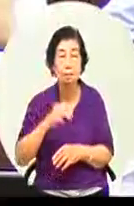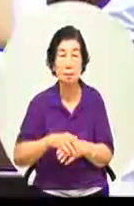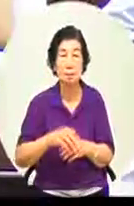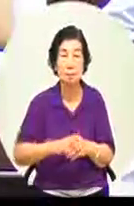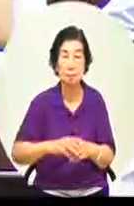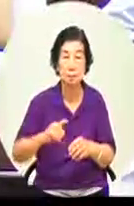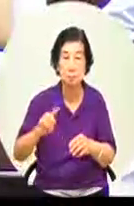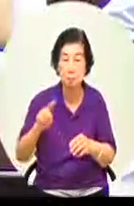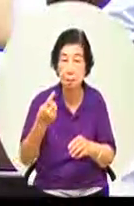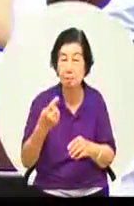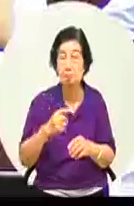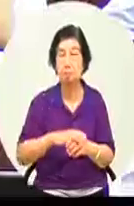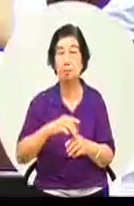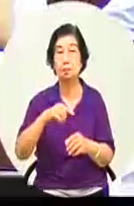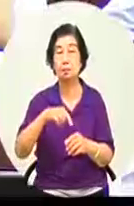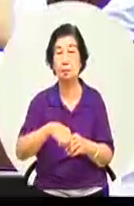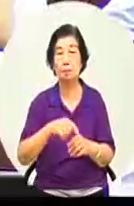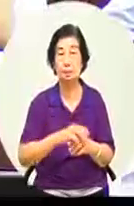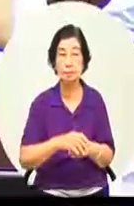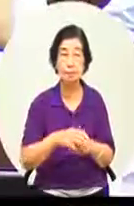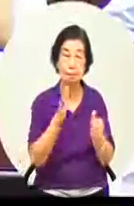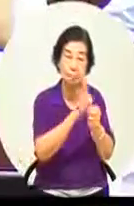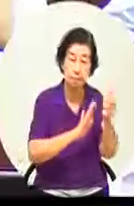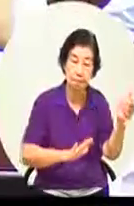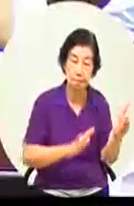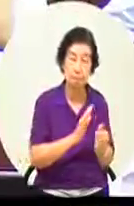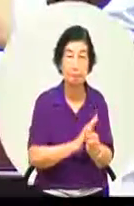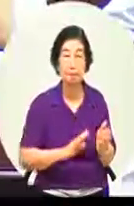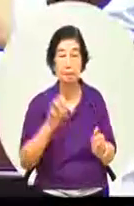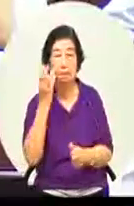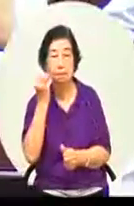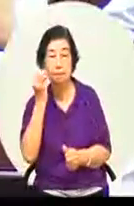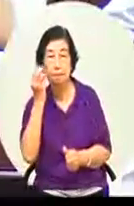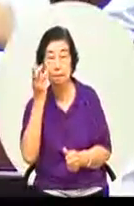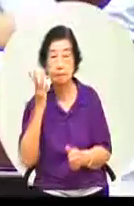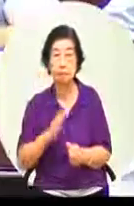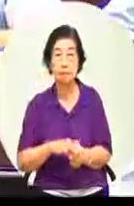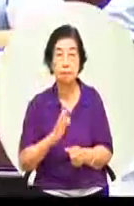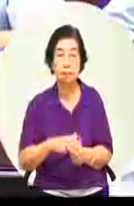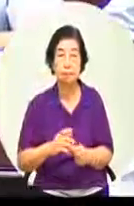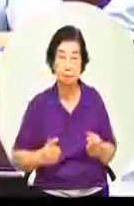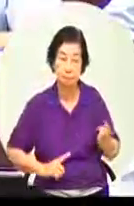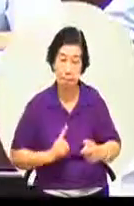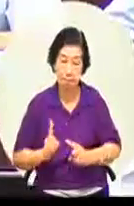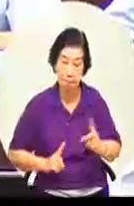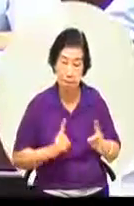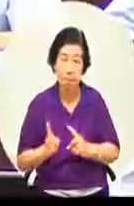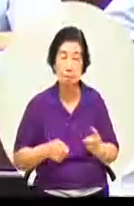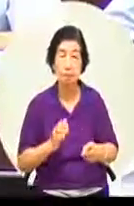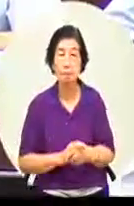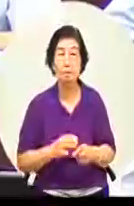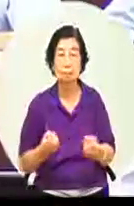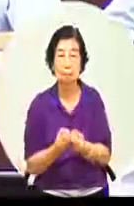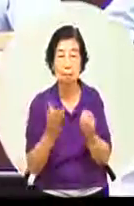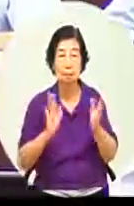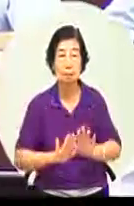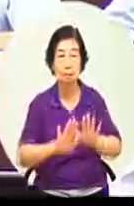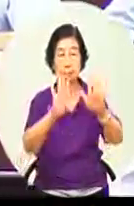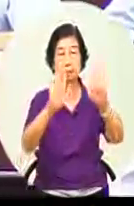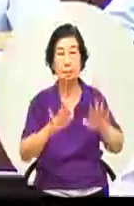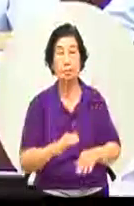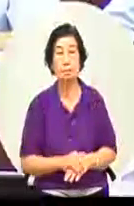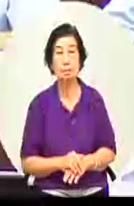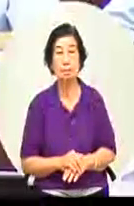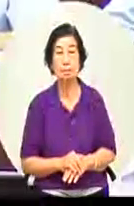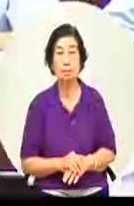我们希望能够摒除政治的因素，我们让观光能够正常自由的发展，那我们也愿意跟